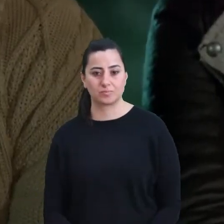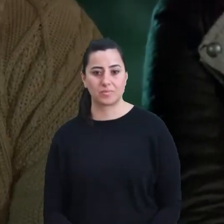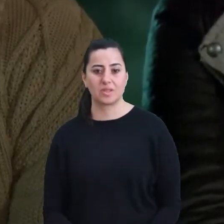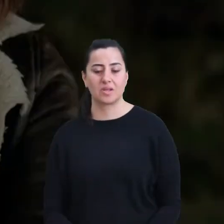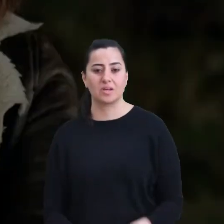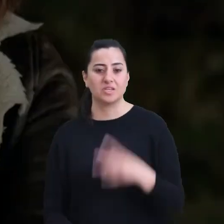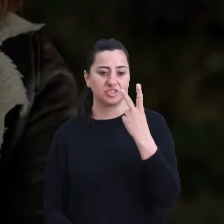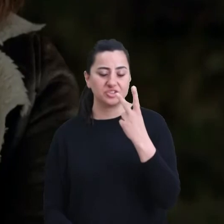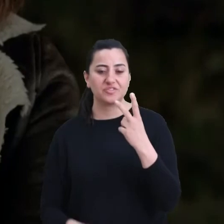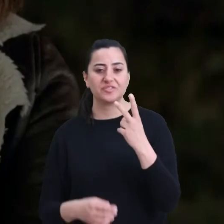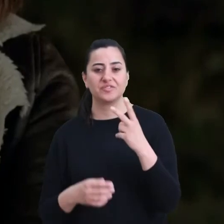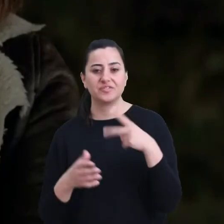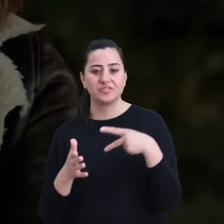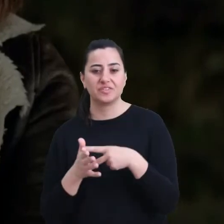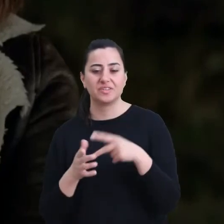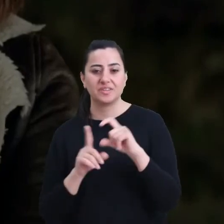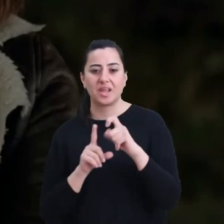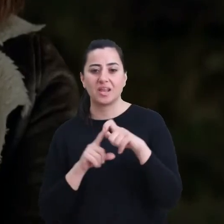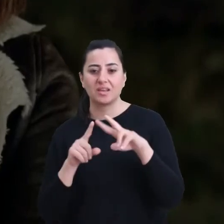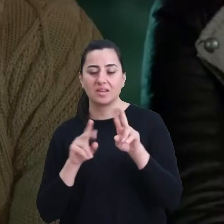Çift bilinmeyenin denklemler diyordun.